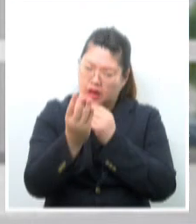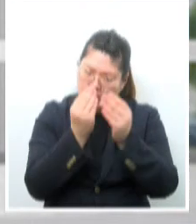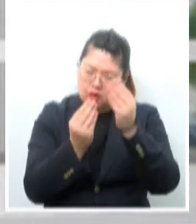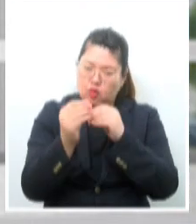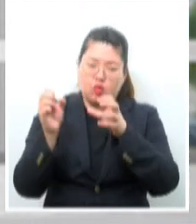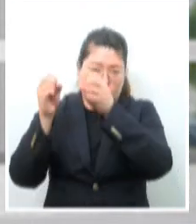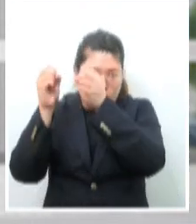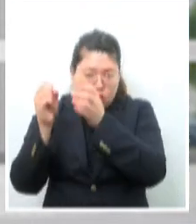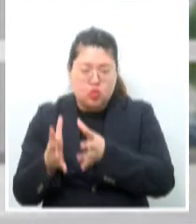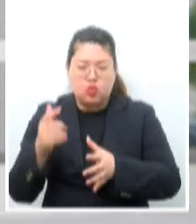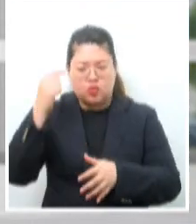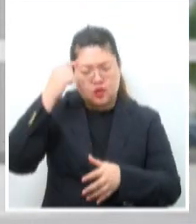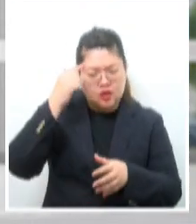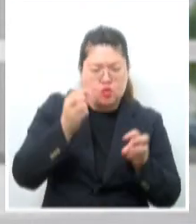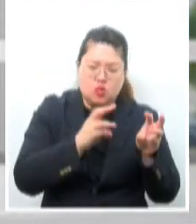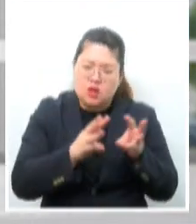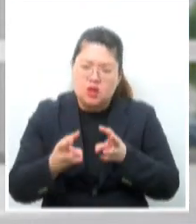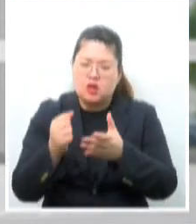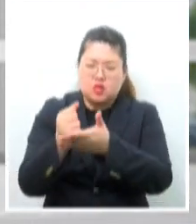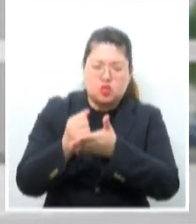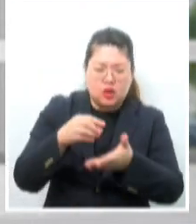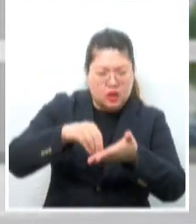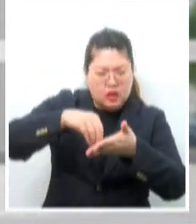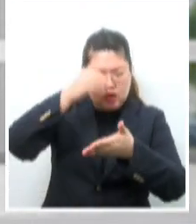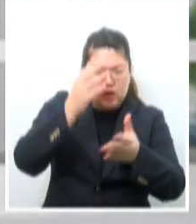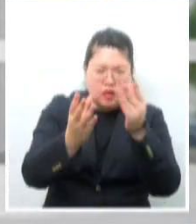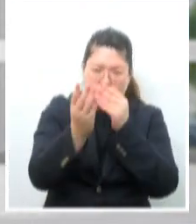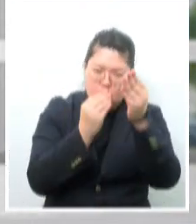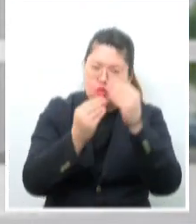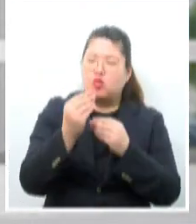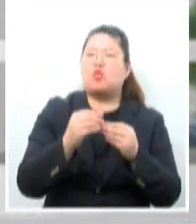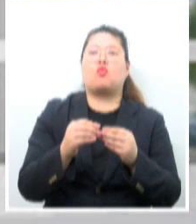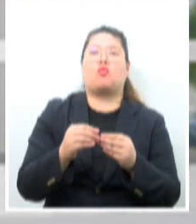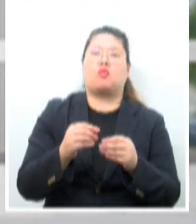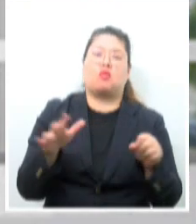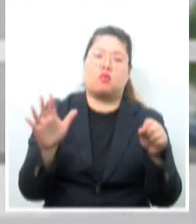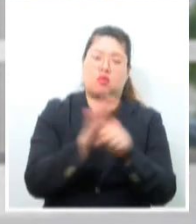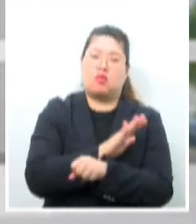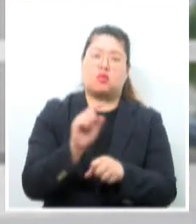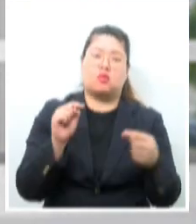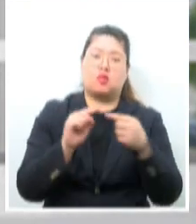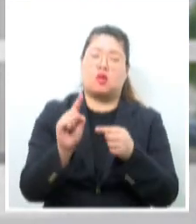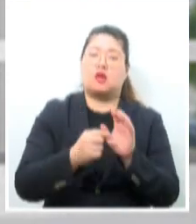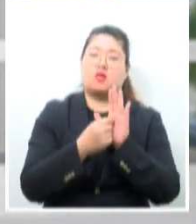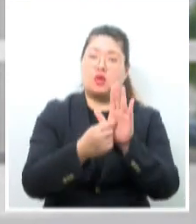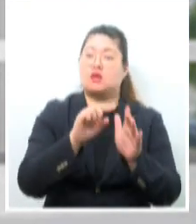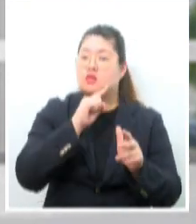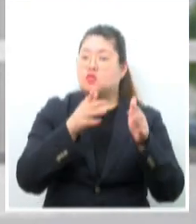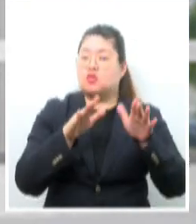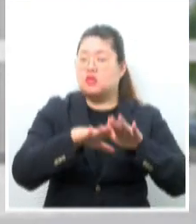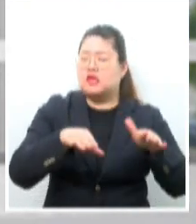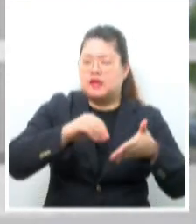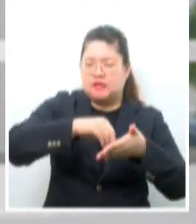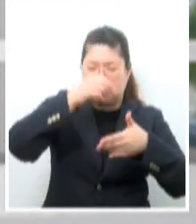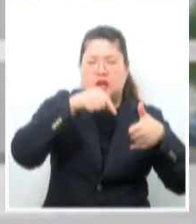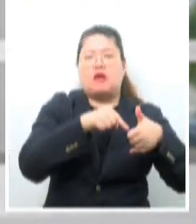ณครูเนี่ยก็จะกำหนดวิธีในการช่วยเหลือให้ผู้เรียนเรียนรู้ได้อย่างมีประสิทธิภาพยกตัวอย่างเช่นถ้าผู้เรียนมีความสามารถด้านภาษาแน่